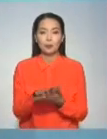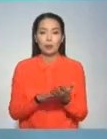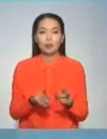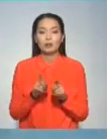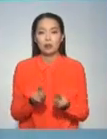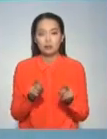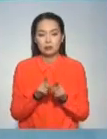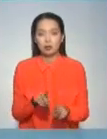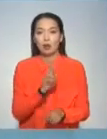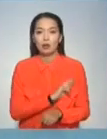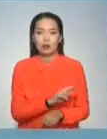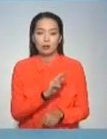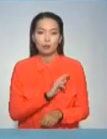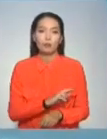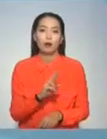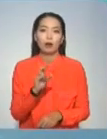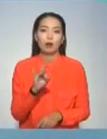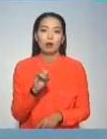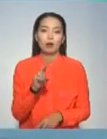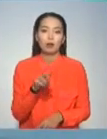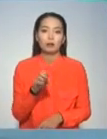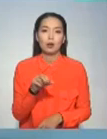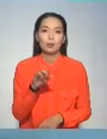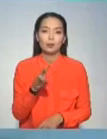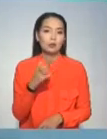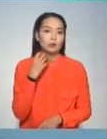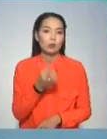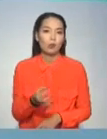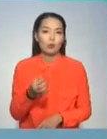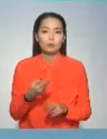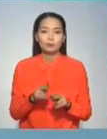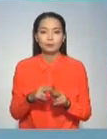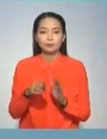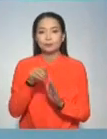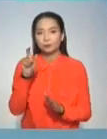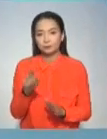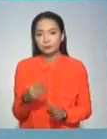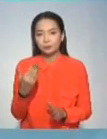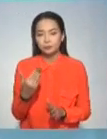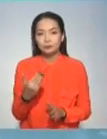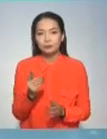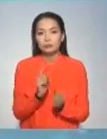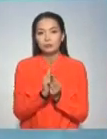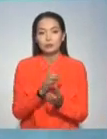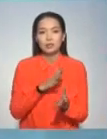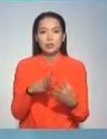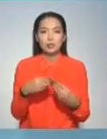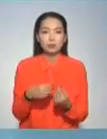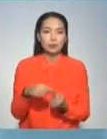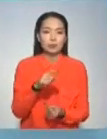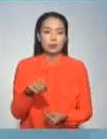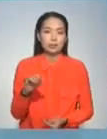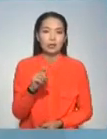Продолжается также и агитационная кампания «Каракат Абден» в Кызылординской области. На этот раз кандидат в президенты встретилась с семьей предпринимателей из